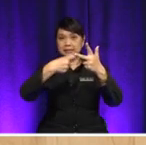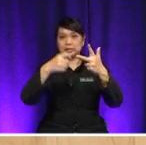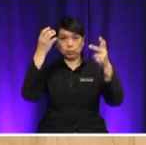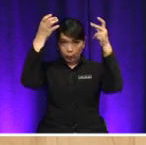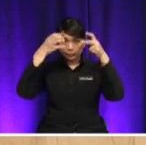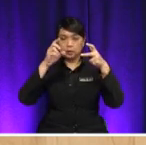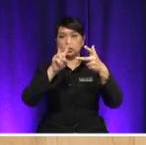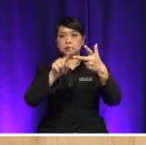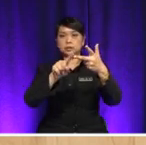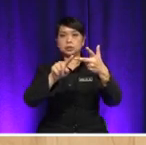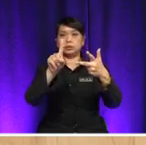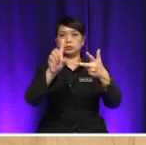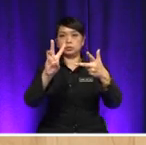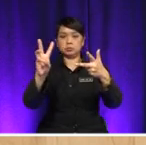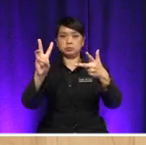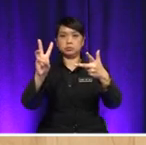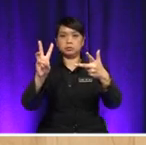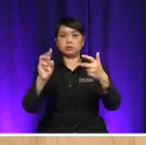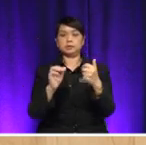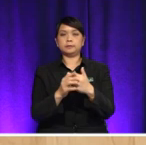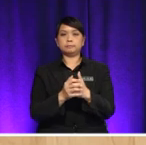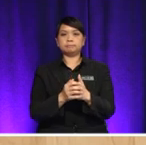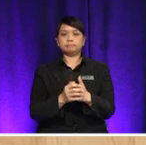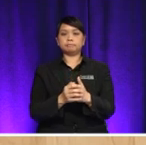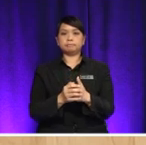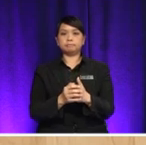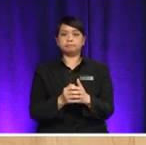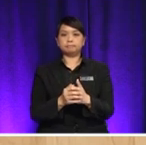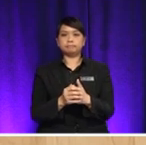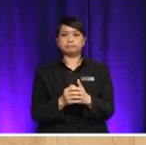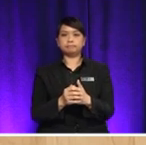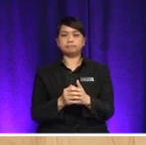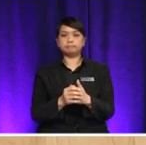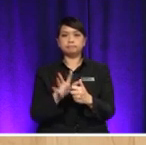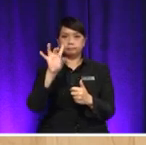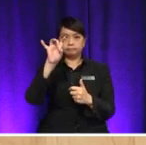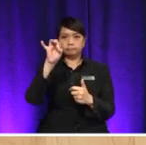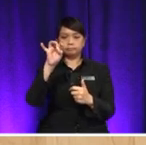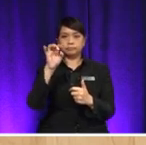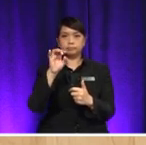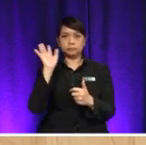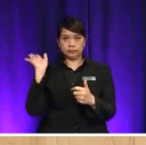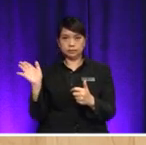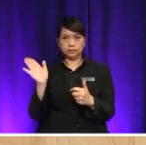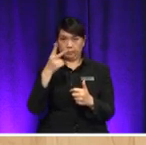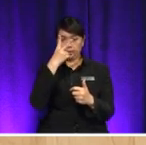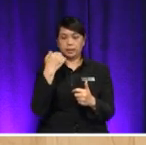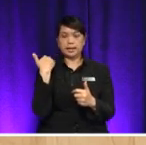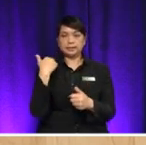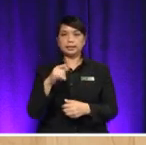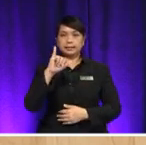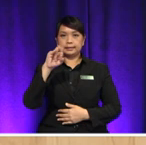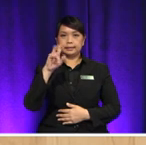Ini lagi 80 kan 80 ini adalah sebenarnya adalah indeks harga